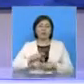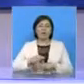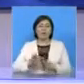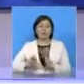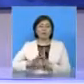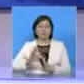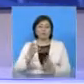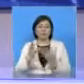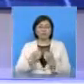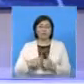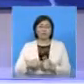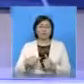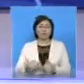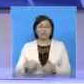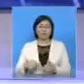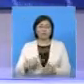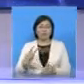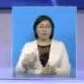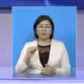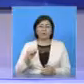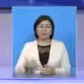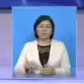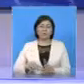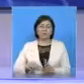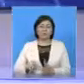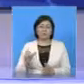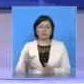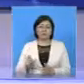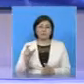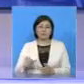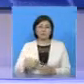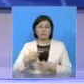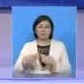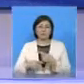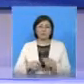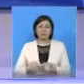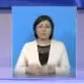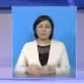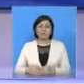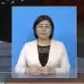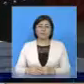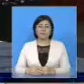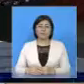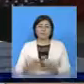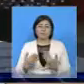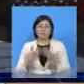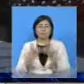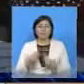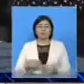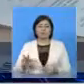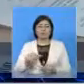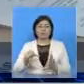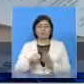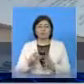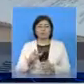выборы, насчитывается всего около 2000 избирателей. Подробнее в следующем материале. На сегодняшний день все